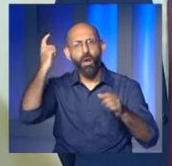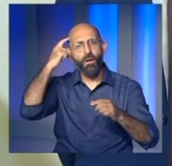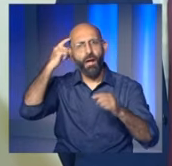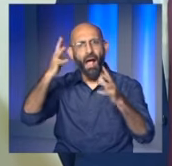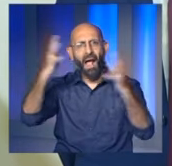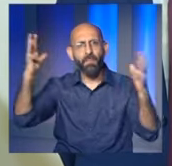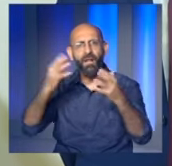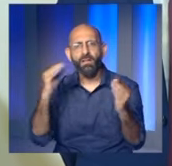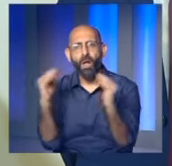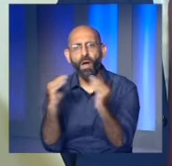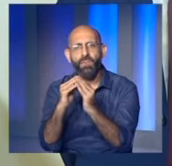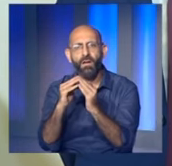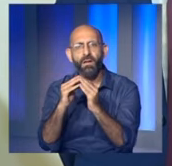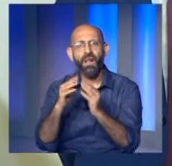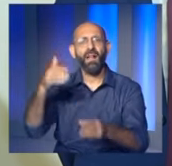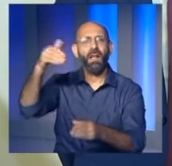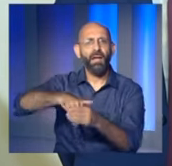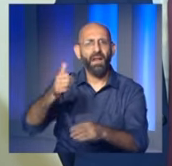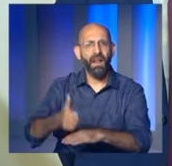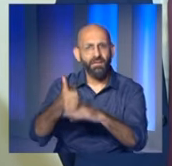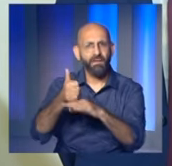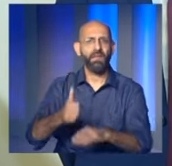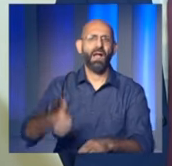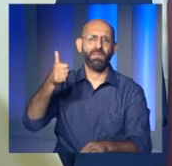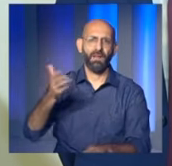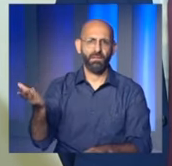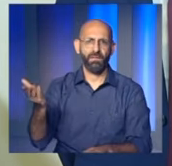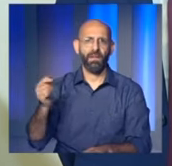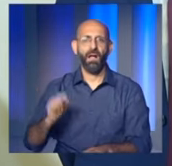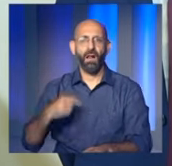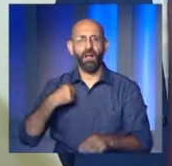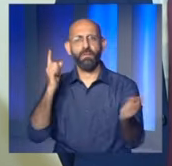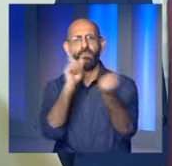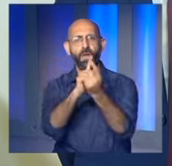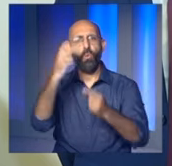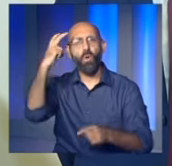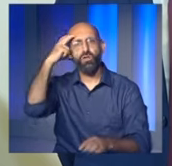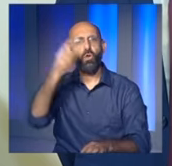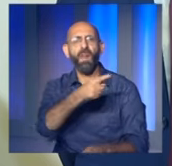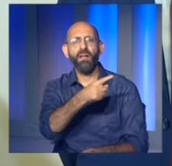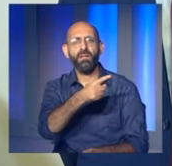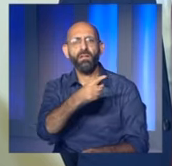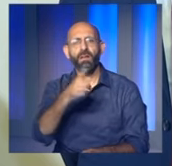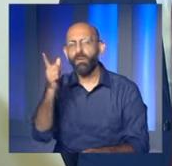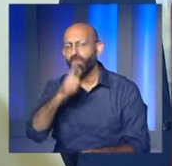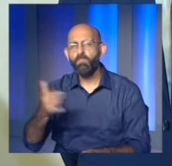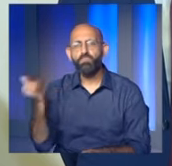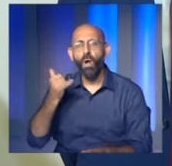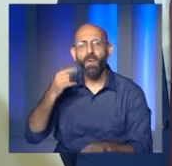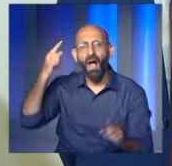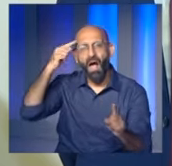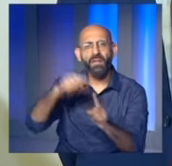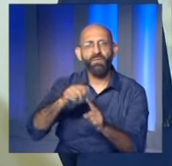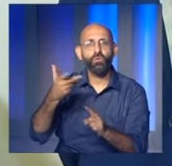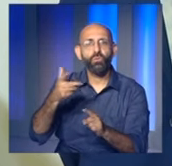على رئيس أو الذهاب إلى الانتخاب تطبيقا للدستور في حال تعذر الاتفاق. نحن نلتقي مع الأستاذ جنبلاط